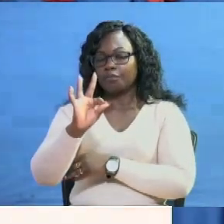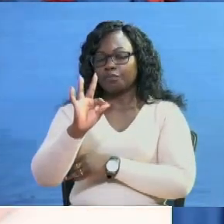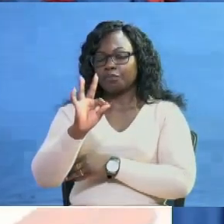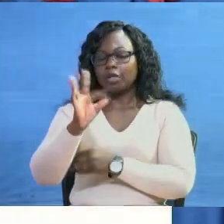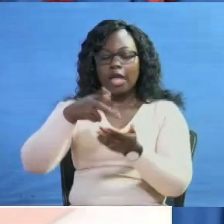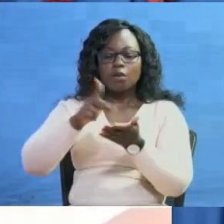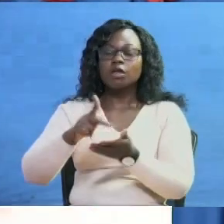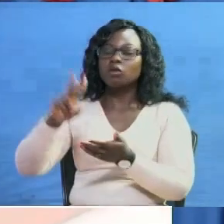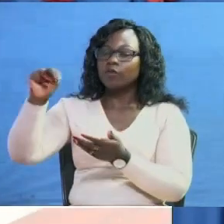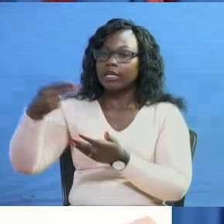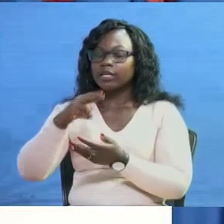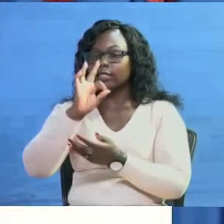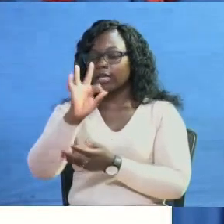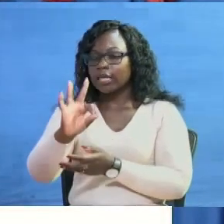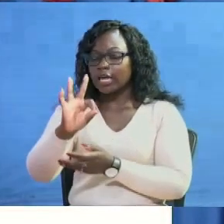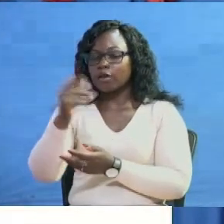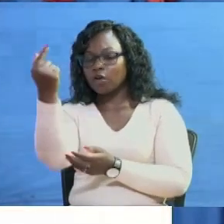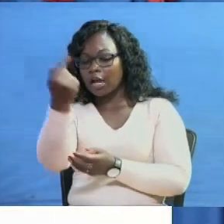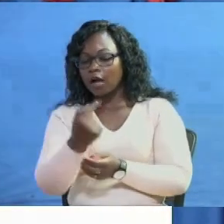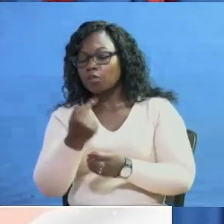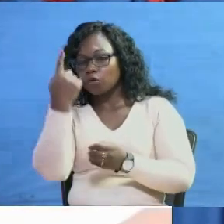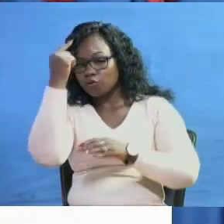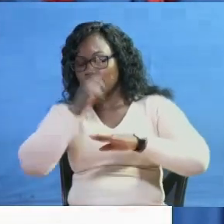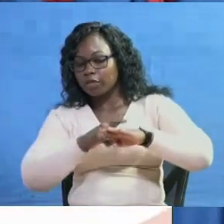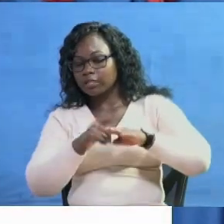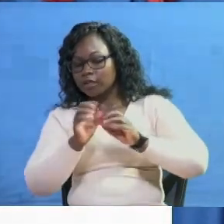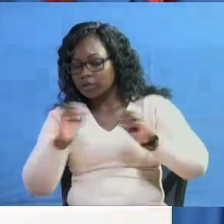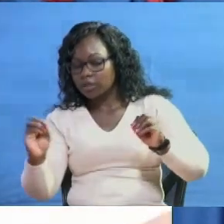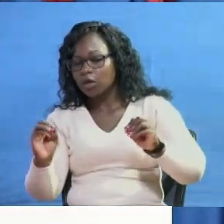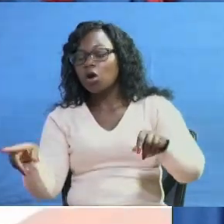Malipo ya NHIF haifiki kwa muda, na saa zingine